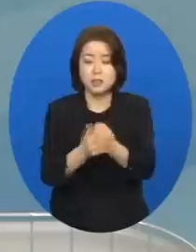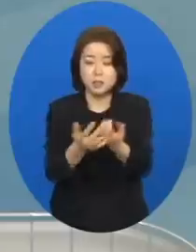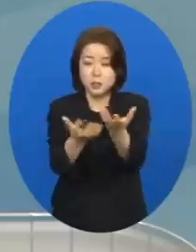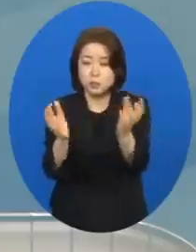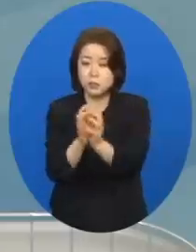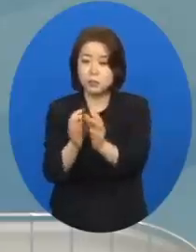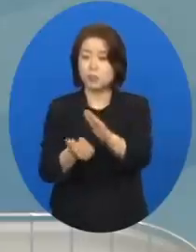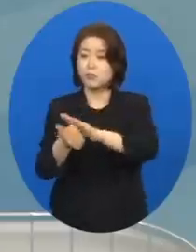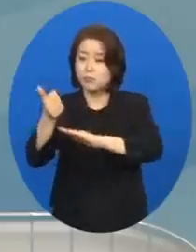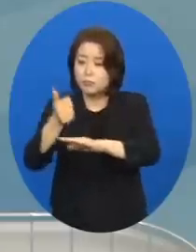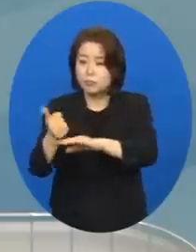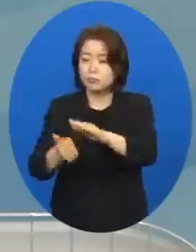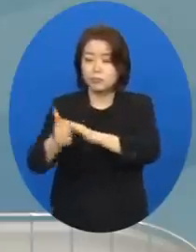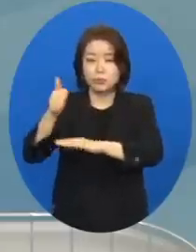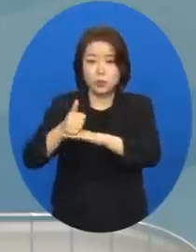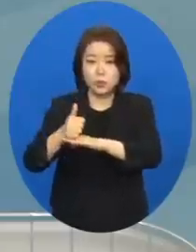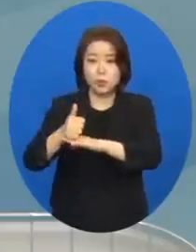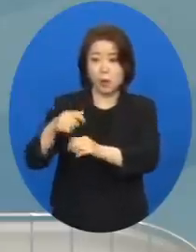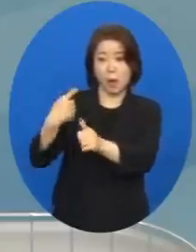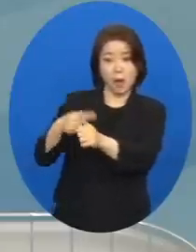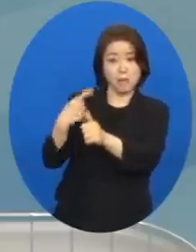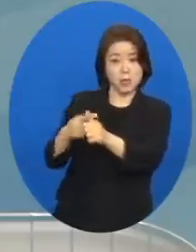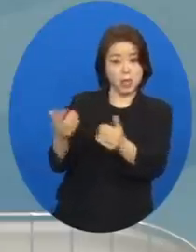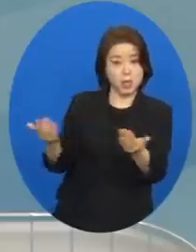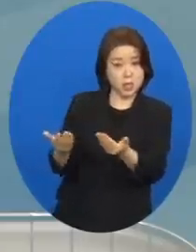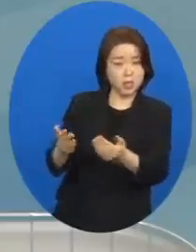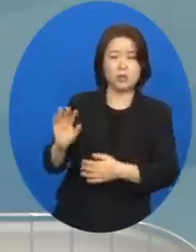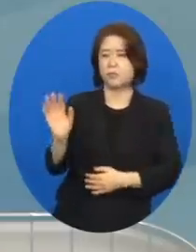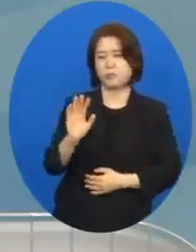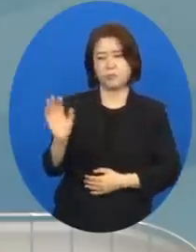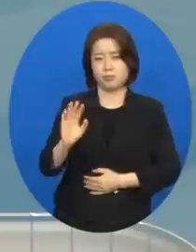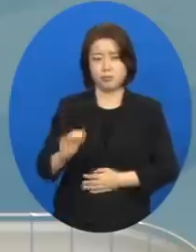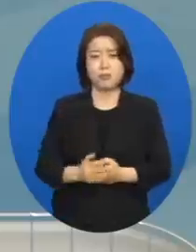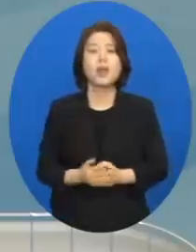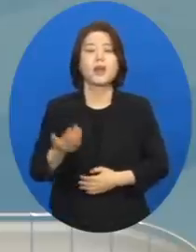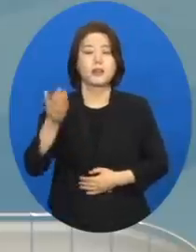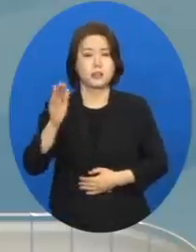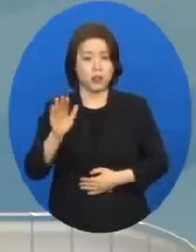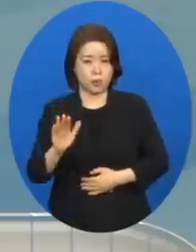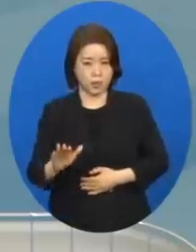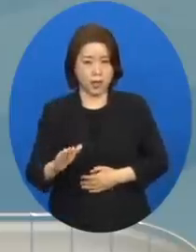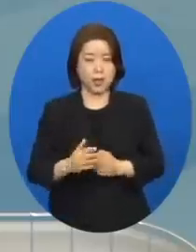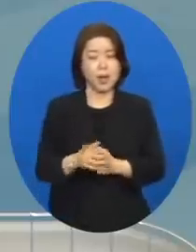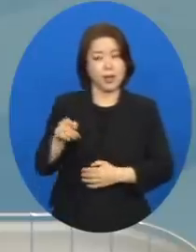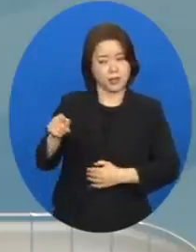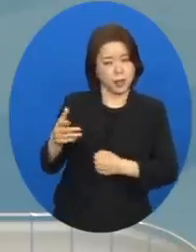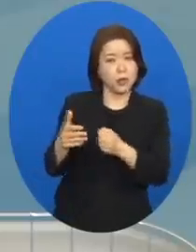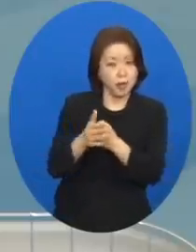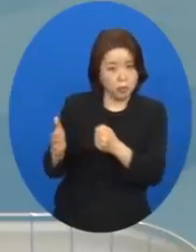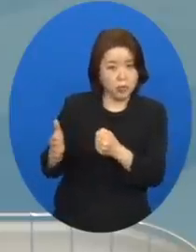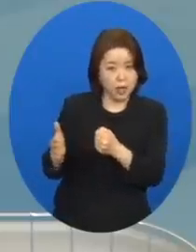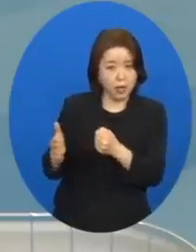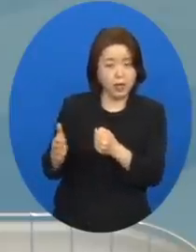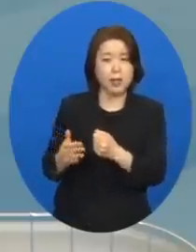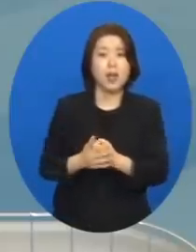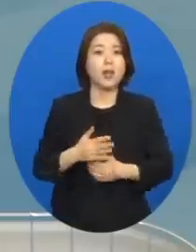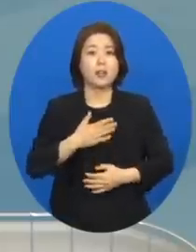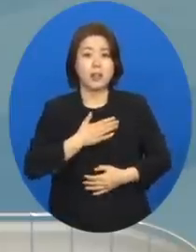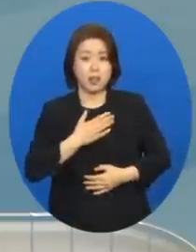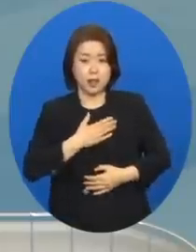쓰는 것이 그게 뭐 비난받을 일이겠어요? 그러나 그것 때문에